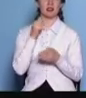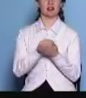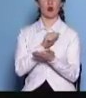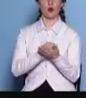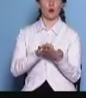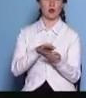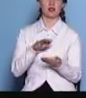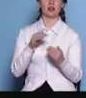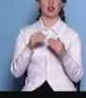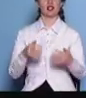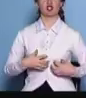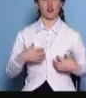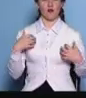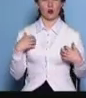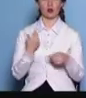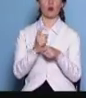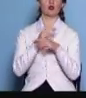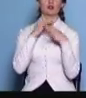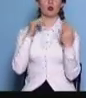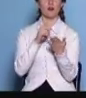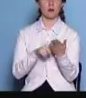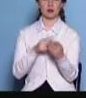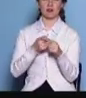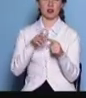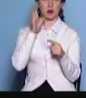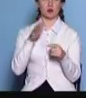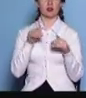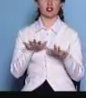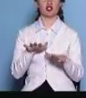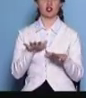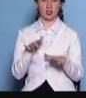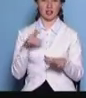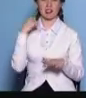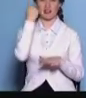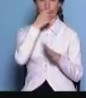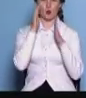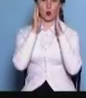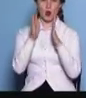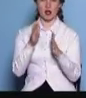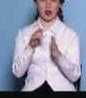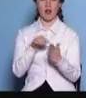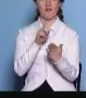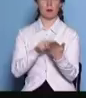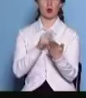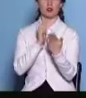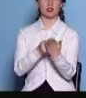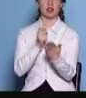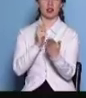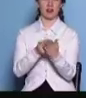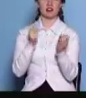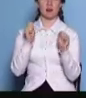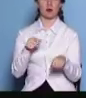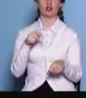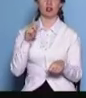домашние животные. Вопросов очень много. Их будут решать индивидуально, гарантирует Александр Бричалов. Задавать вопросы, оставлять жалобы можно даже